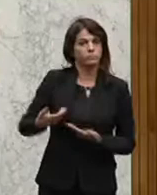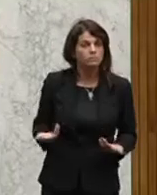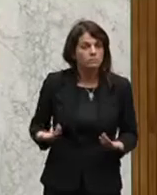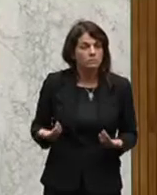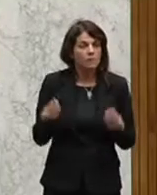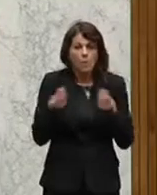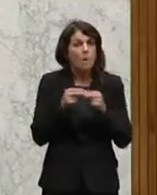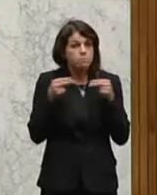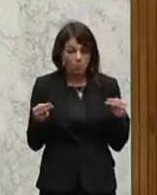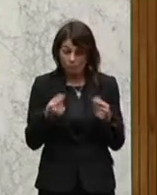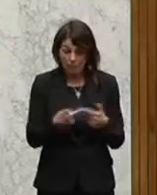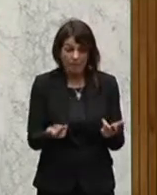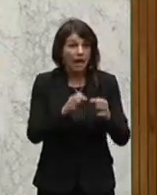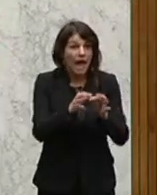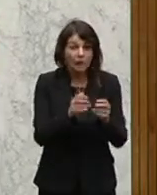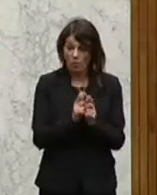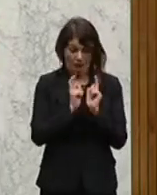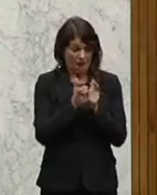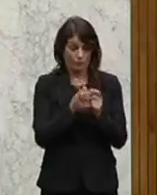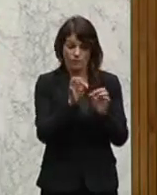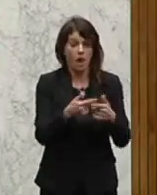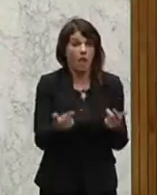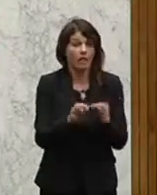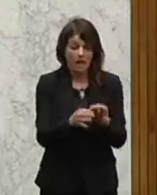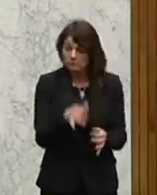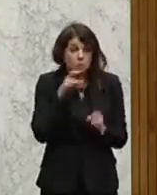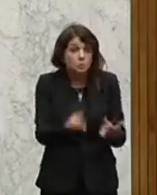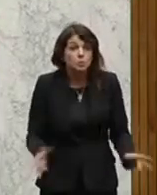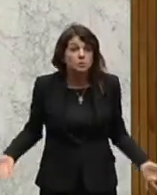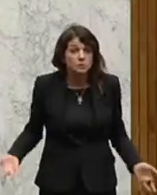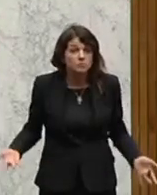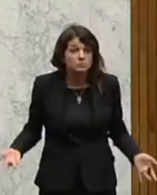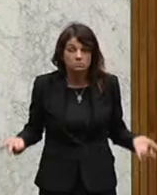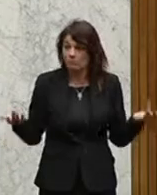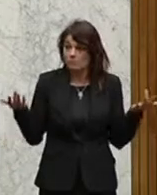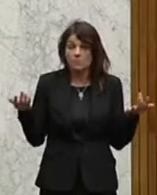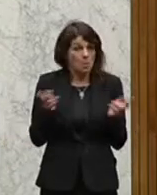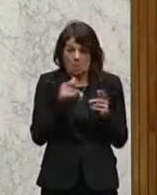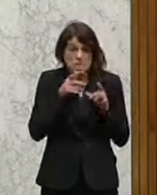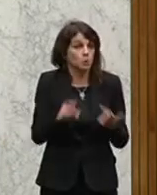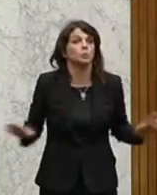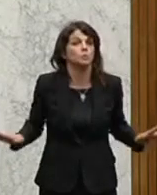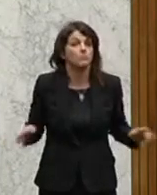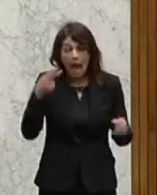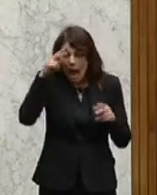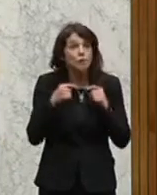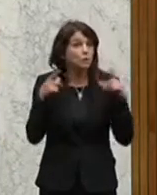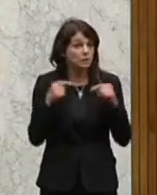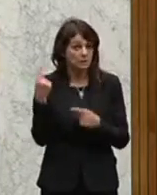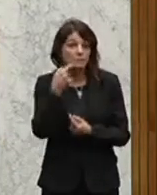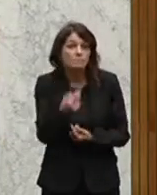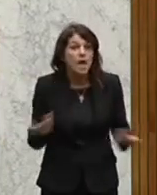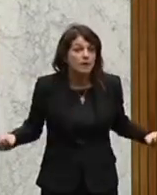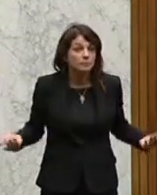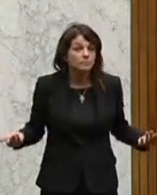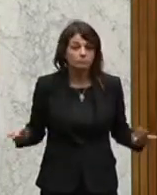der Bund mit dem Land Kärnten und mit den Haftungen, die das Land Kärnten eingegangen ist, nichts zu tun hatte. Nichts zu tun hatte, hat der Herr Schüssel gesagt. Das war